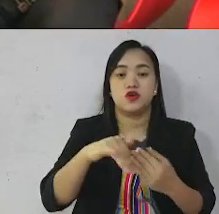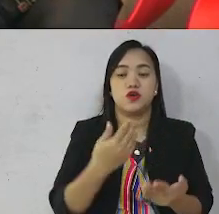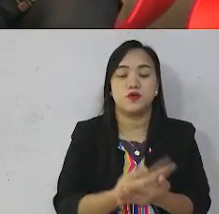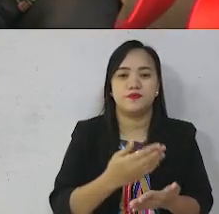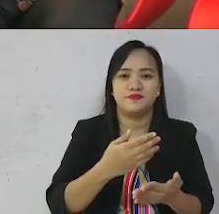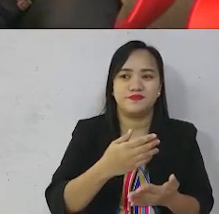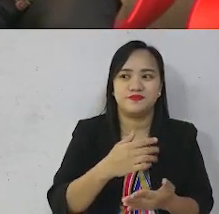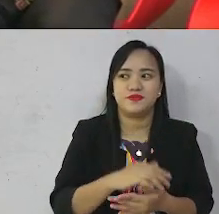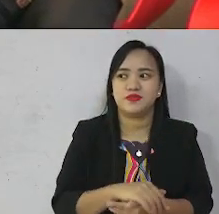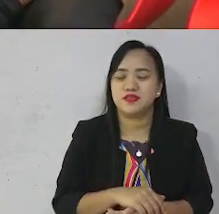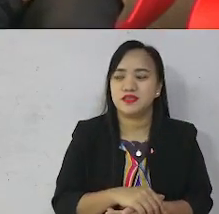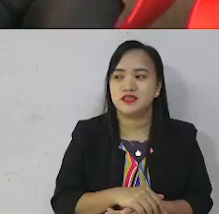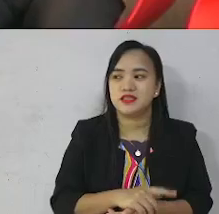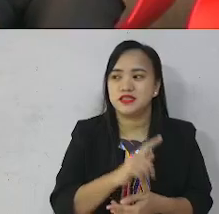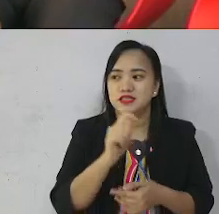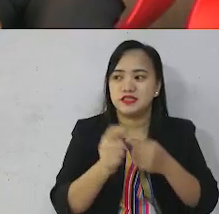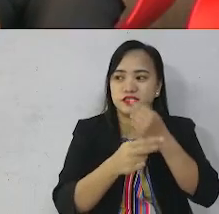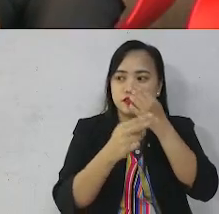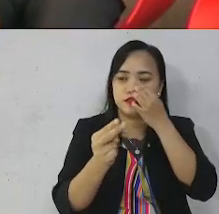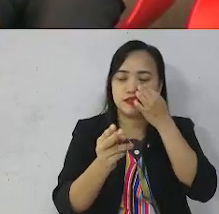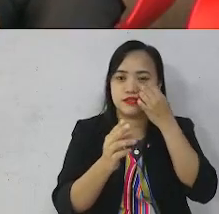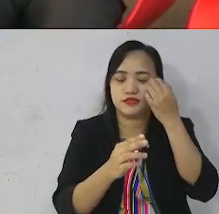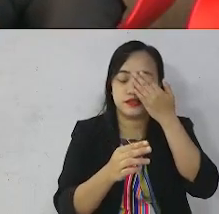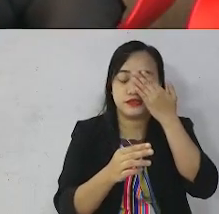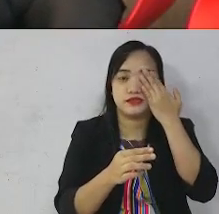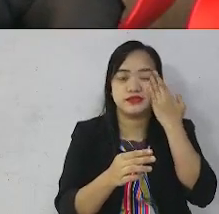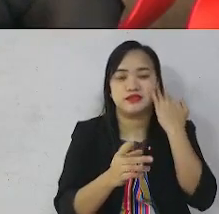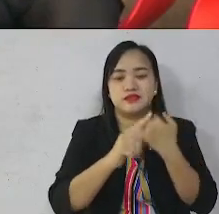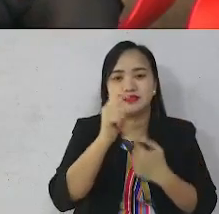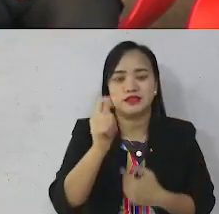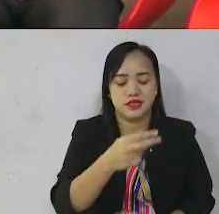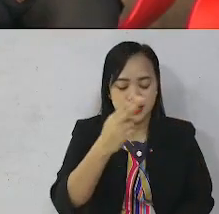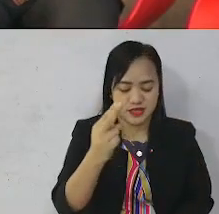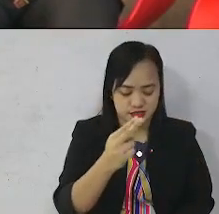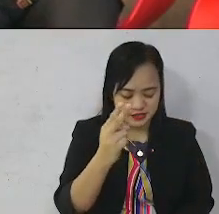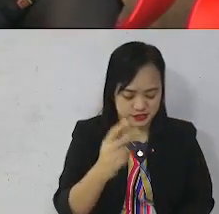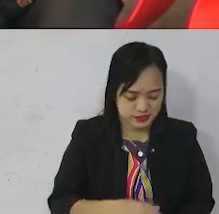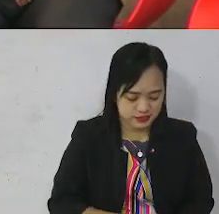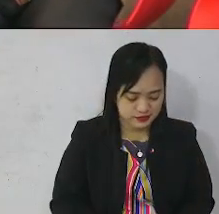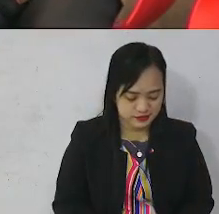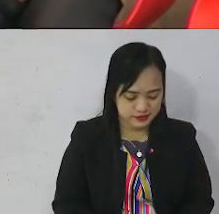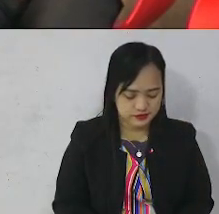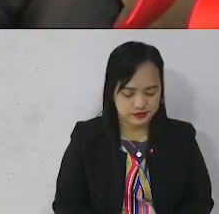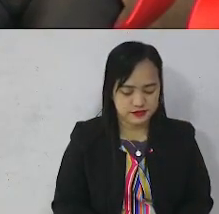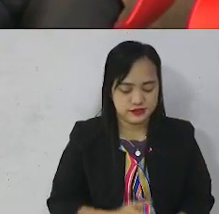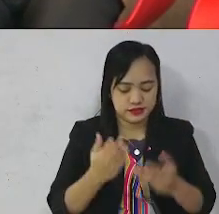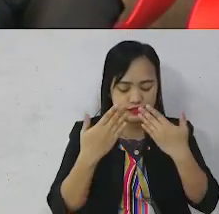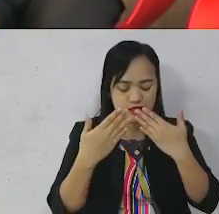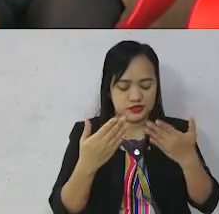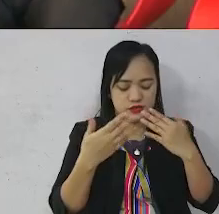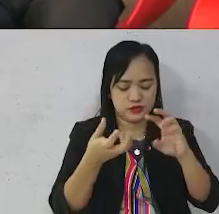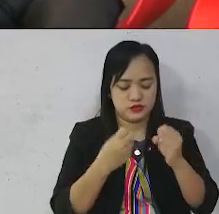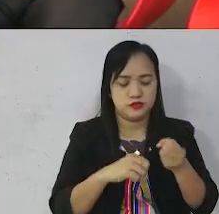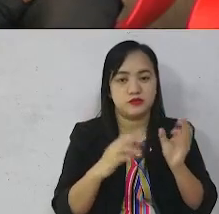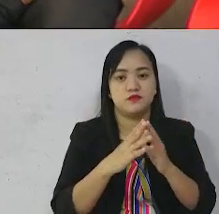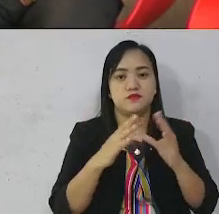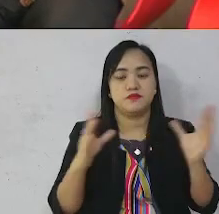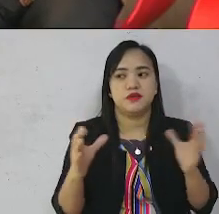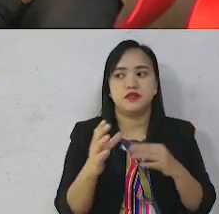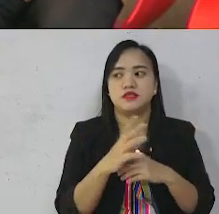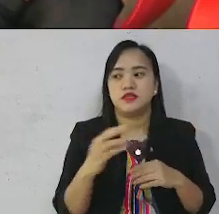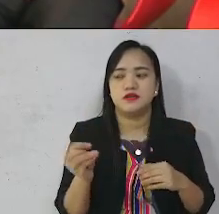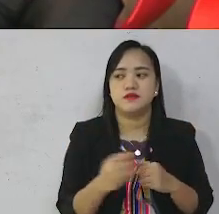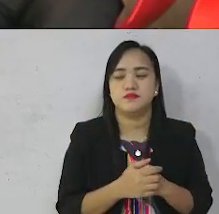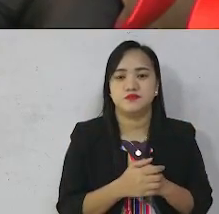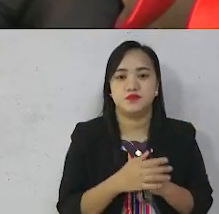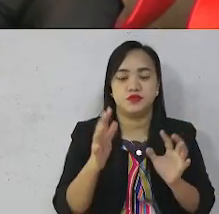bukas yan yan Maraming salamat po thurday Maraming maraming salamat po muli mga kapatid at ah